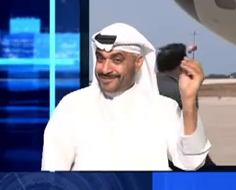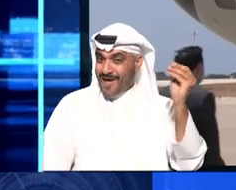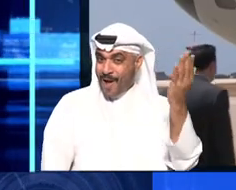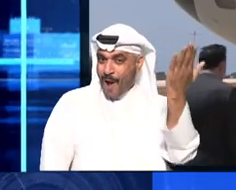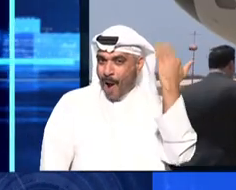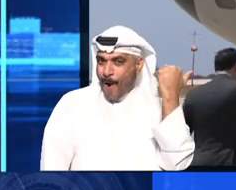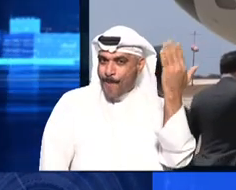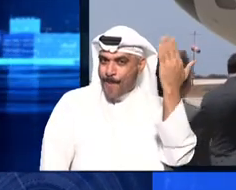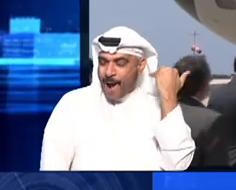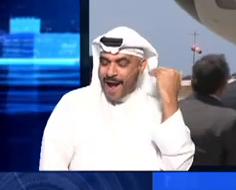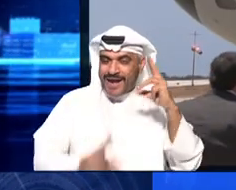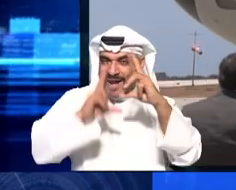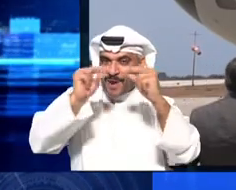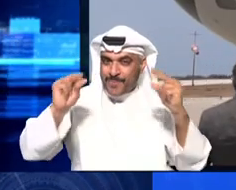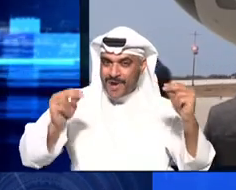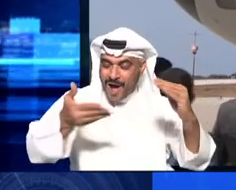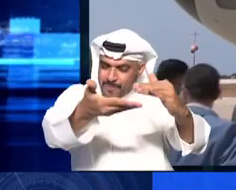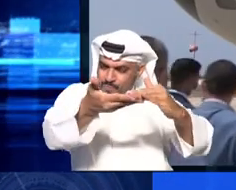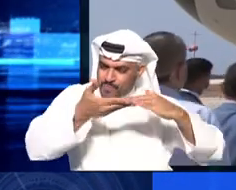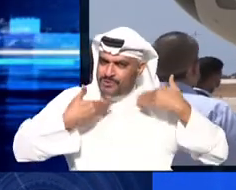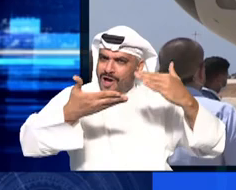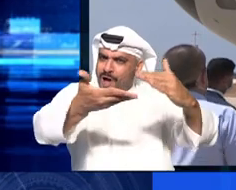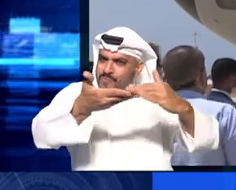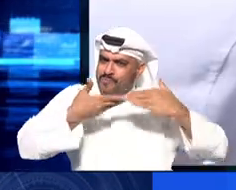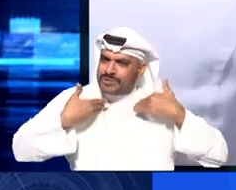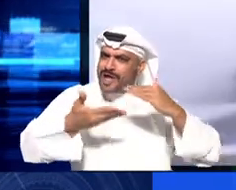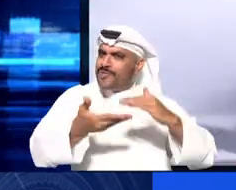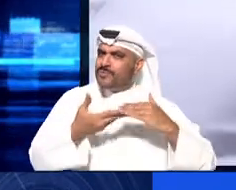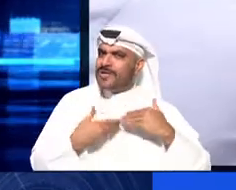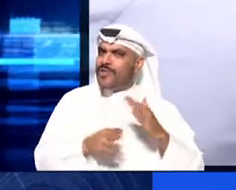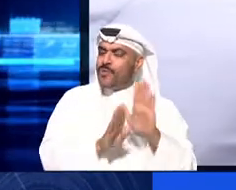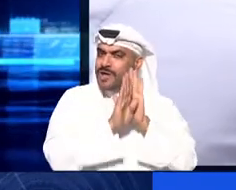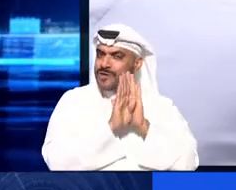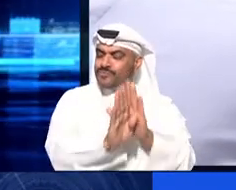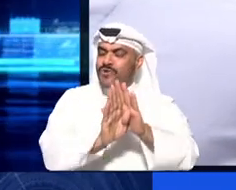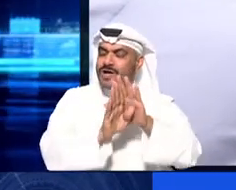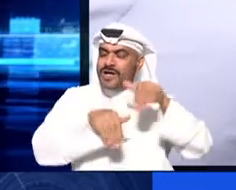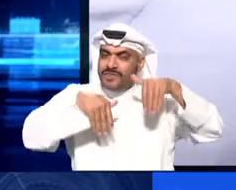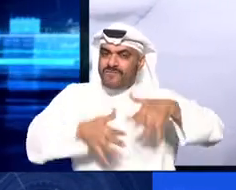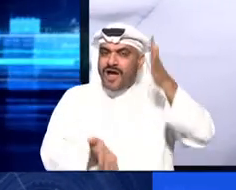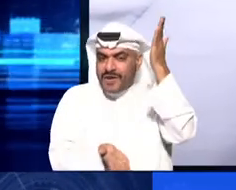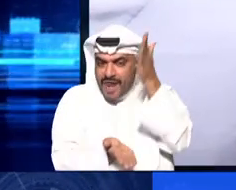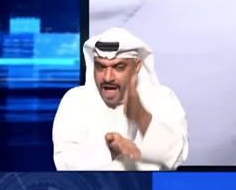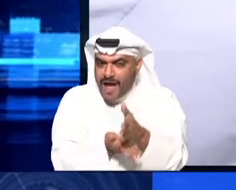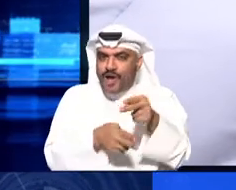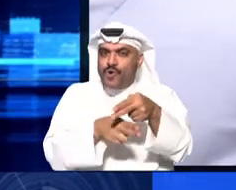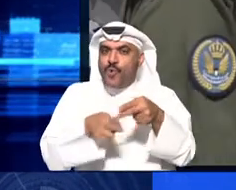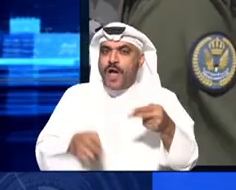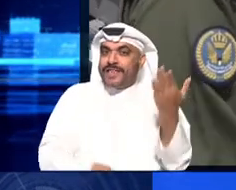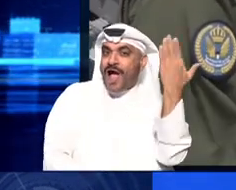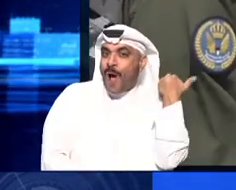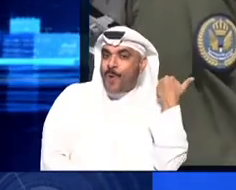المشرف للبنان في الدفاع عن الحق الكويتي، حيث كان